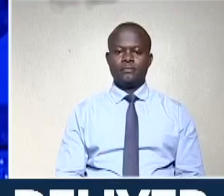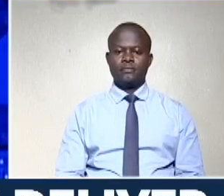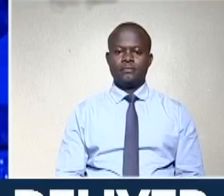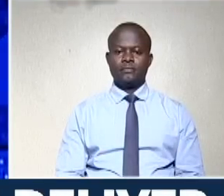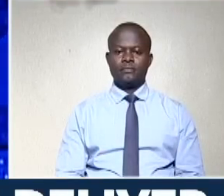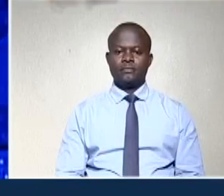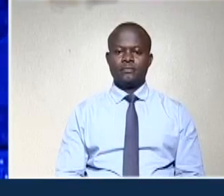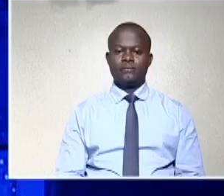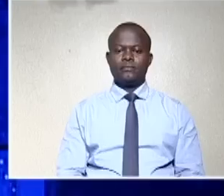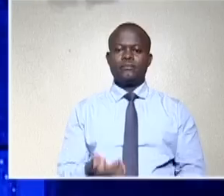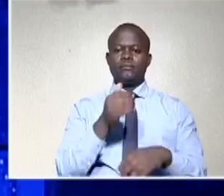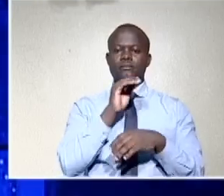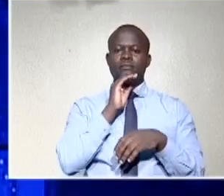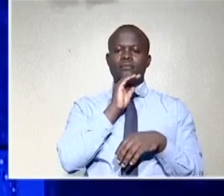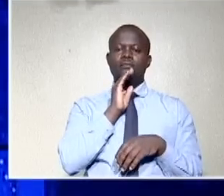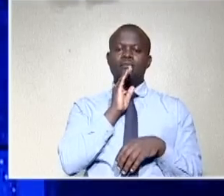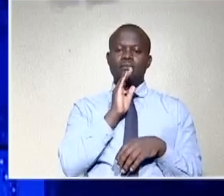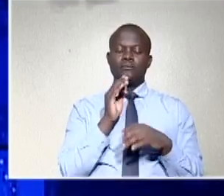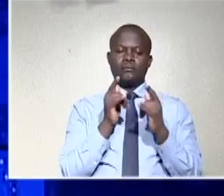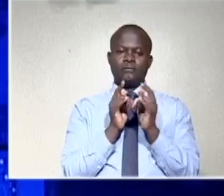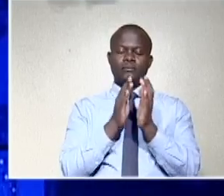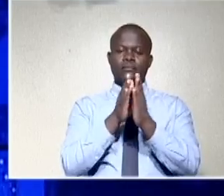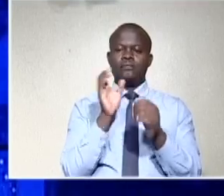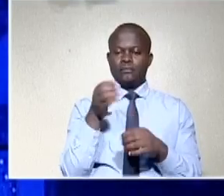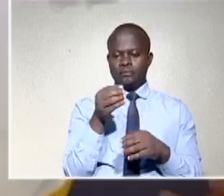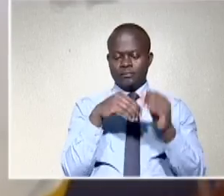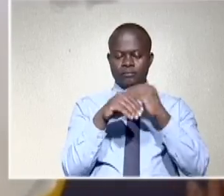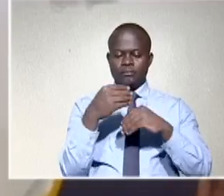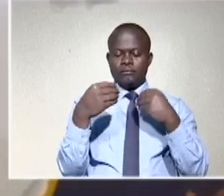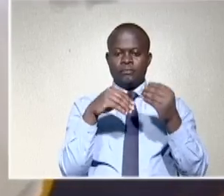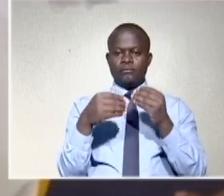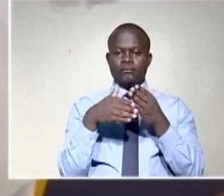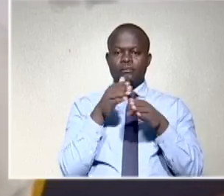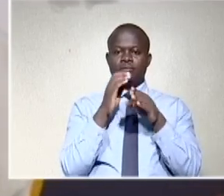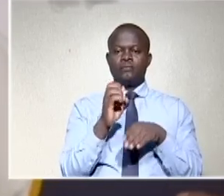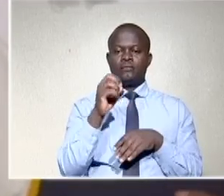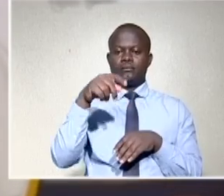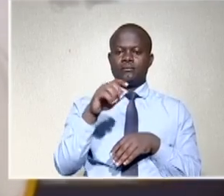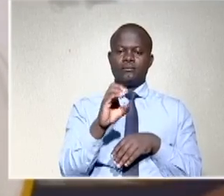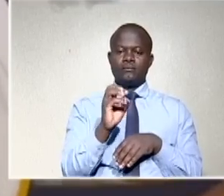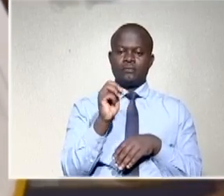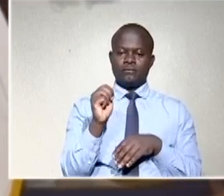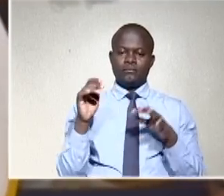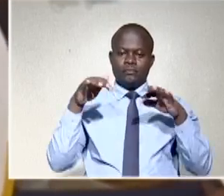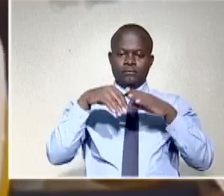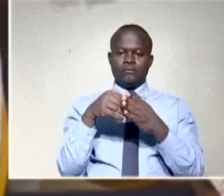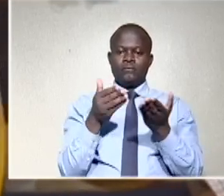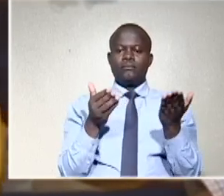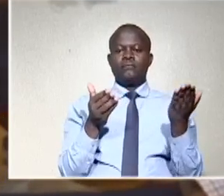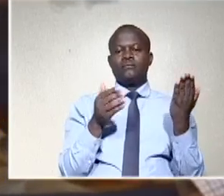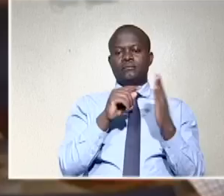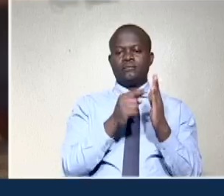iki cyumweru inteko rusange ya koperative y'abacuruzi b'ibikoresho by'ubwubatsi COPCOM yateranye, aho